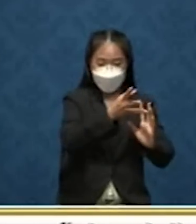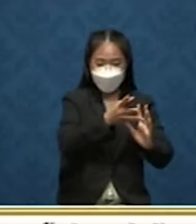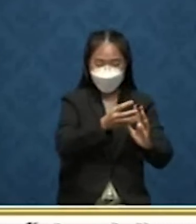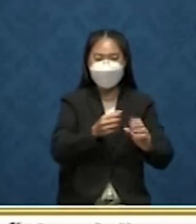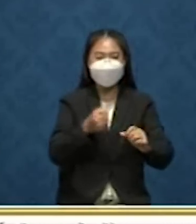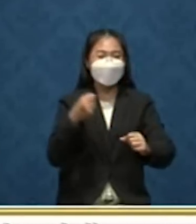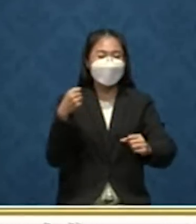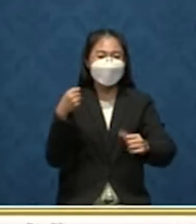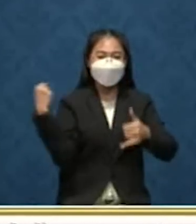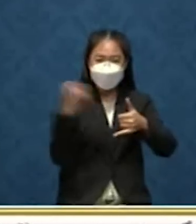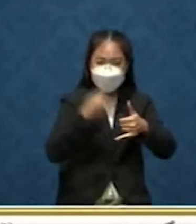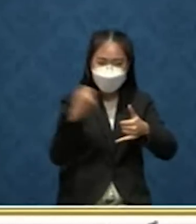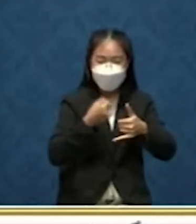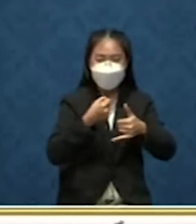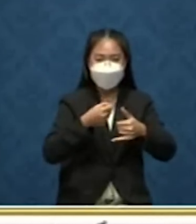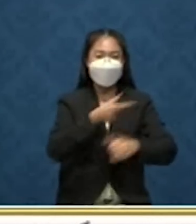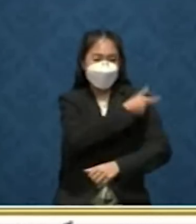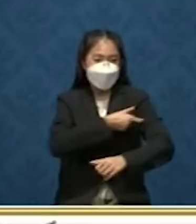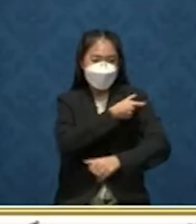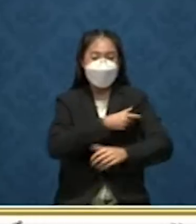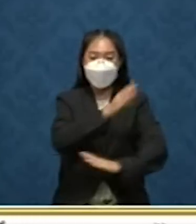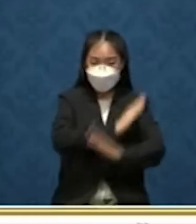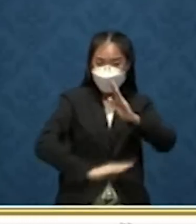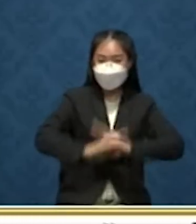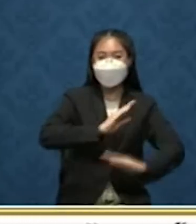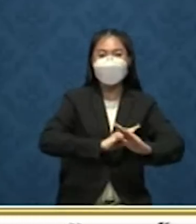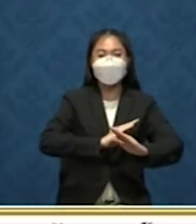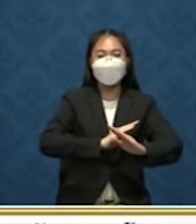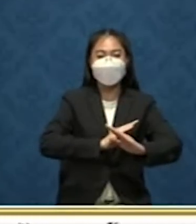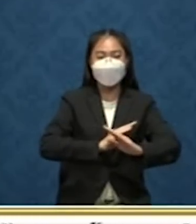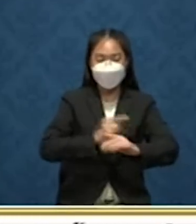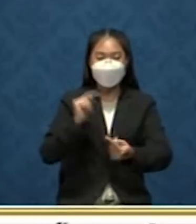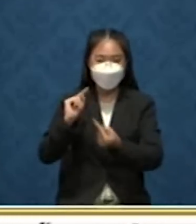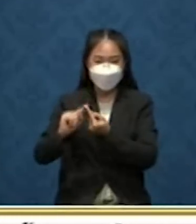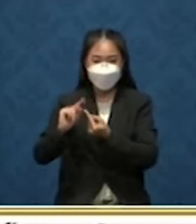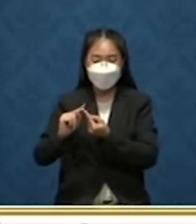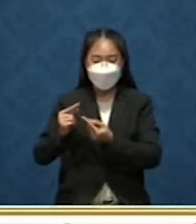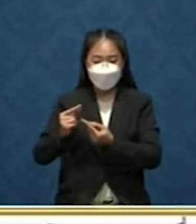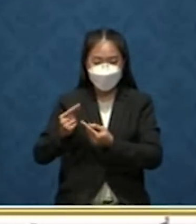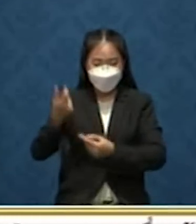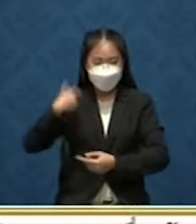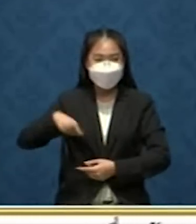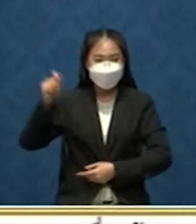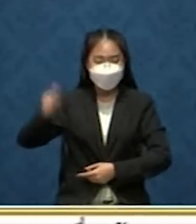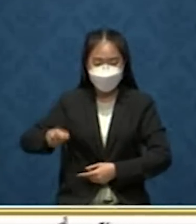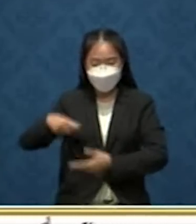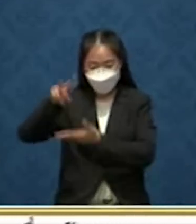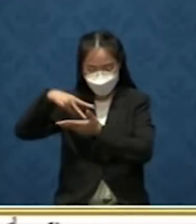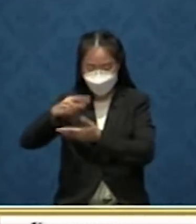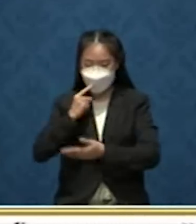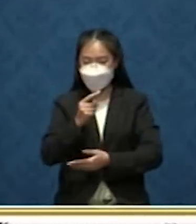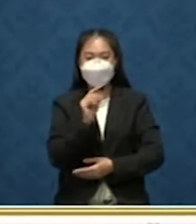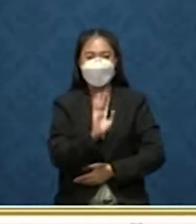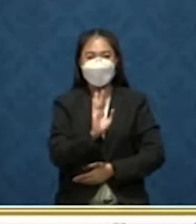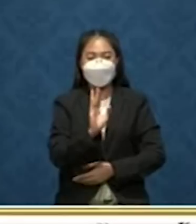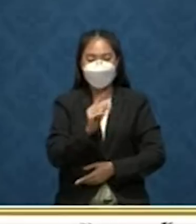พอจนพิการมาแล้วซึ่งอายการสูงสุดขนาดนั้นอาญสำนวนแค่วันเดียวก็สั่งไม่ฟ้องเลยพอ